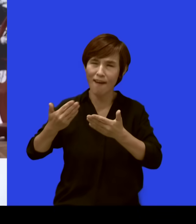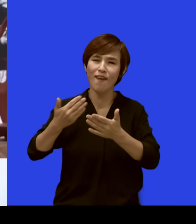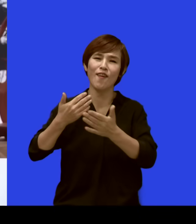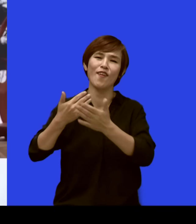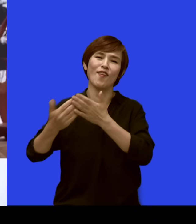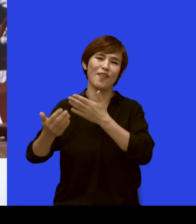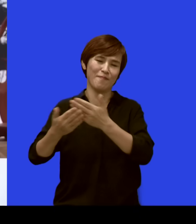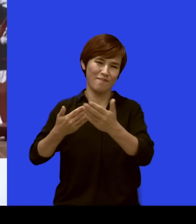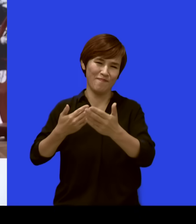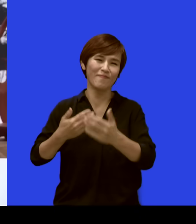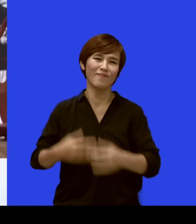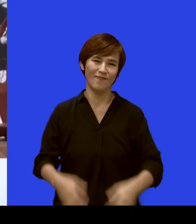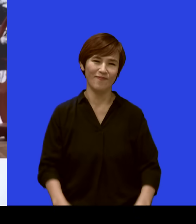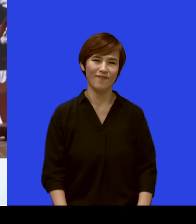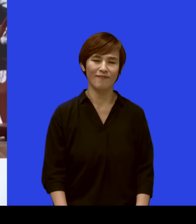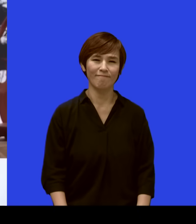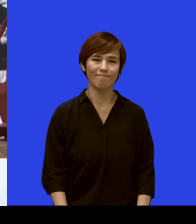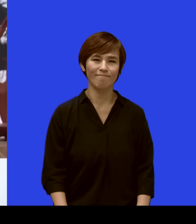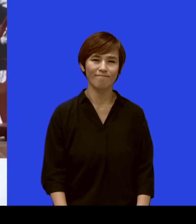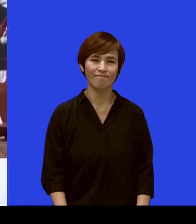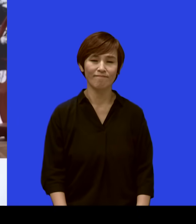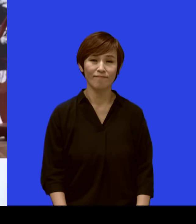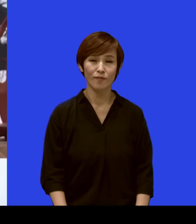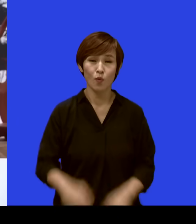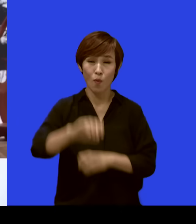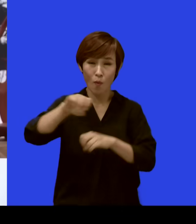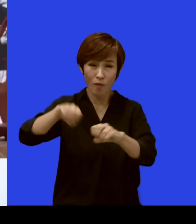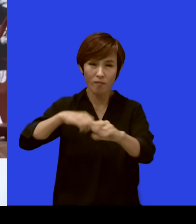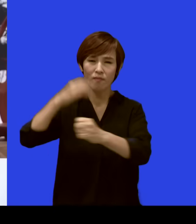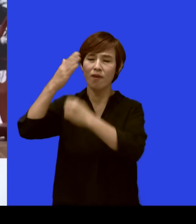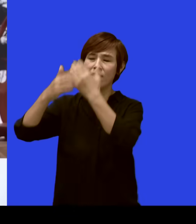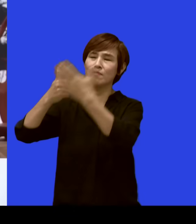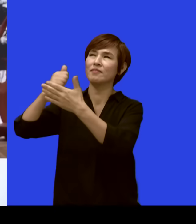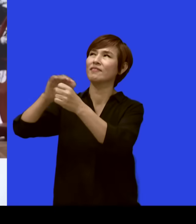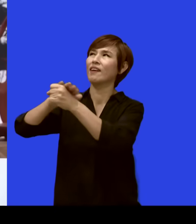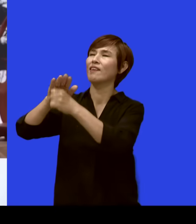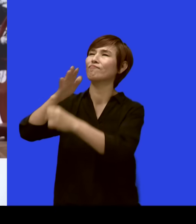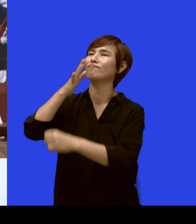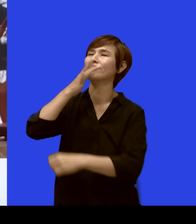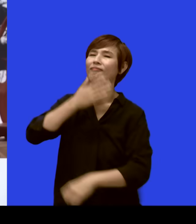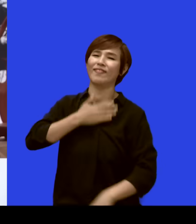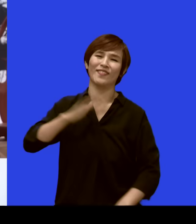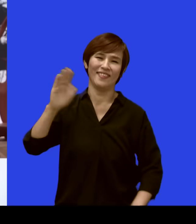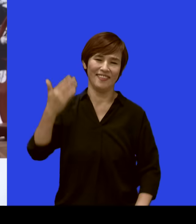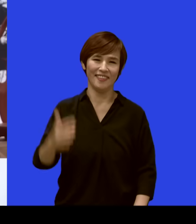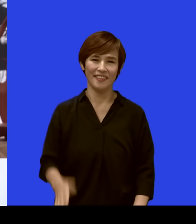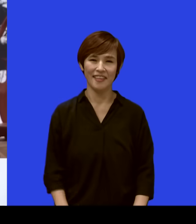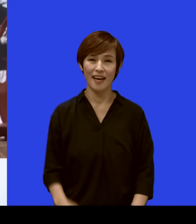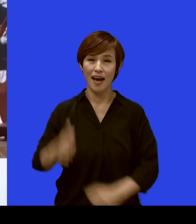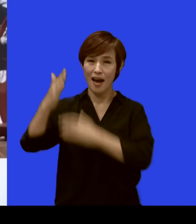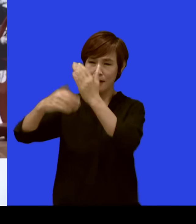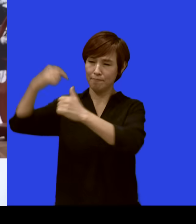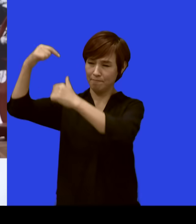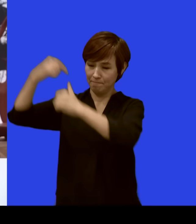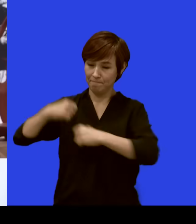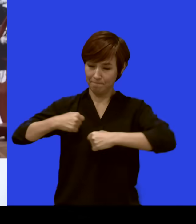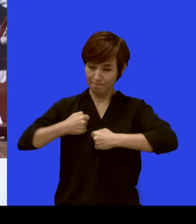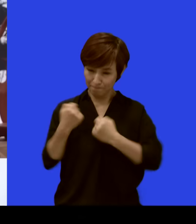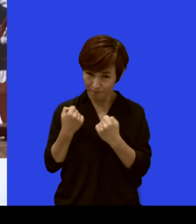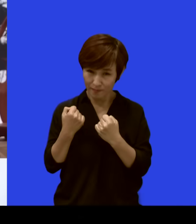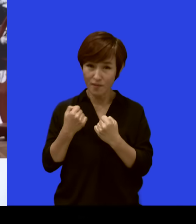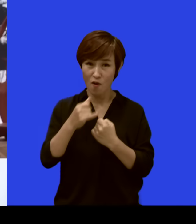수밖에 없는 그 내려놓음이 얼마나 진짜 하나님의 사랑인지 느꼈고 순종을 통해 일하시는 하나님이